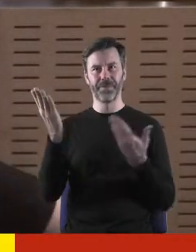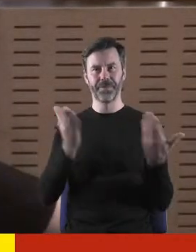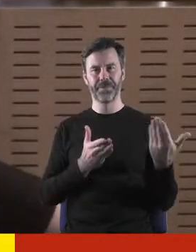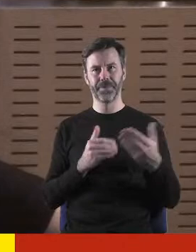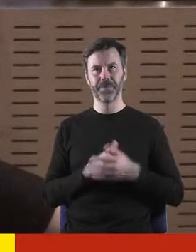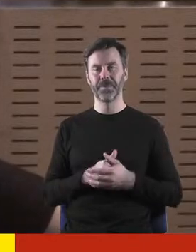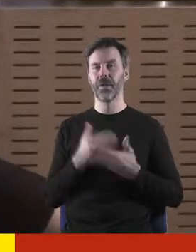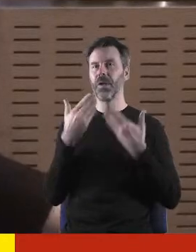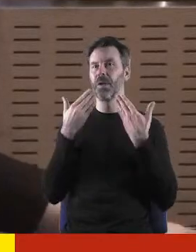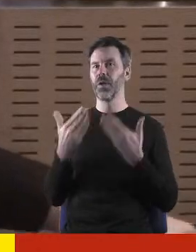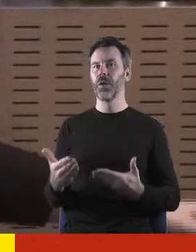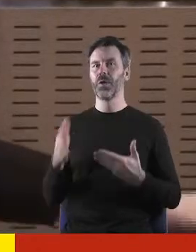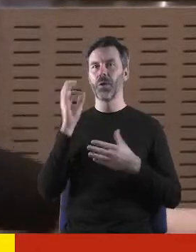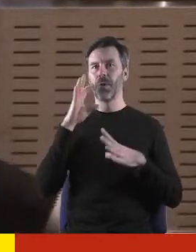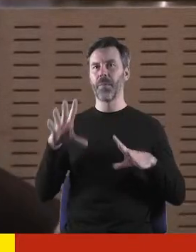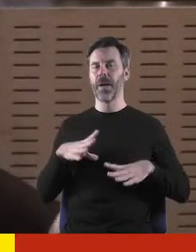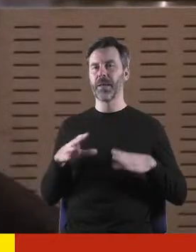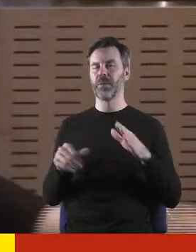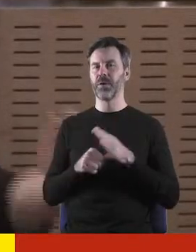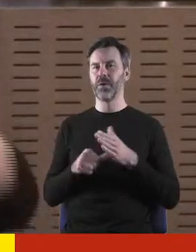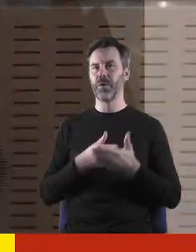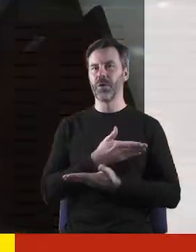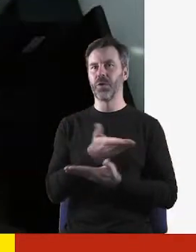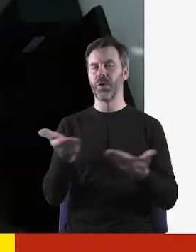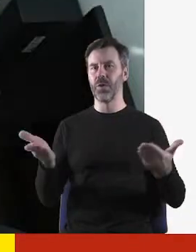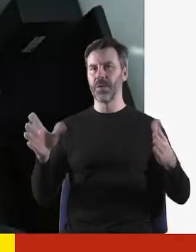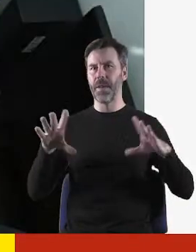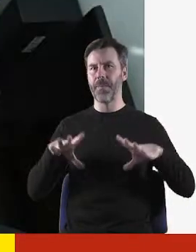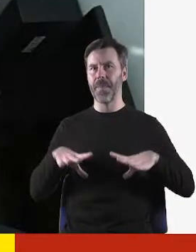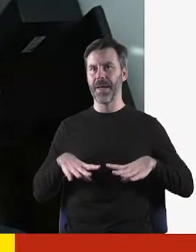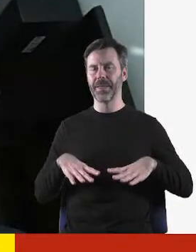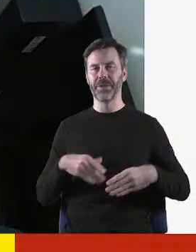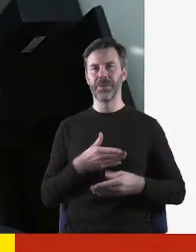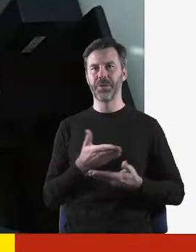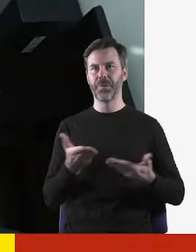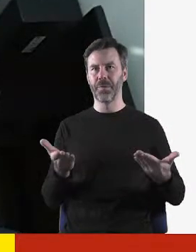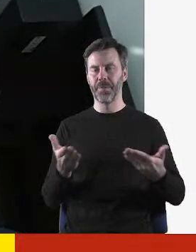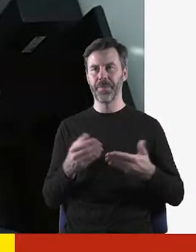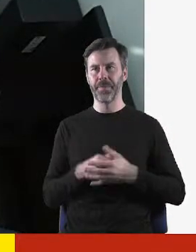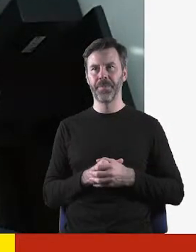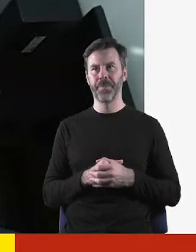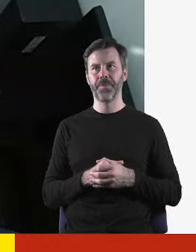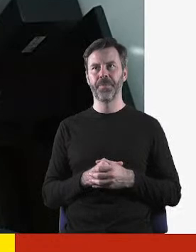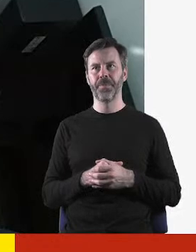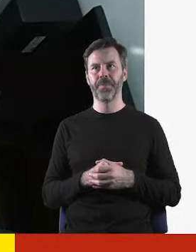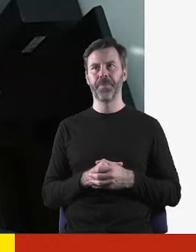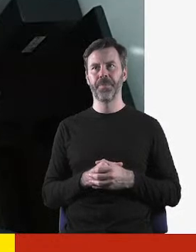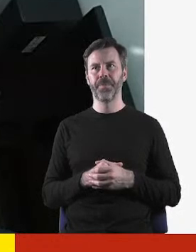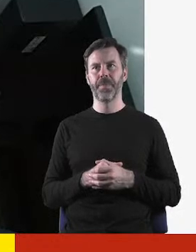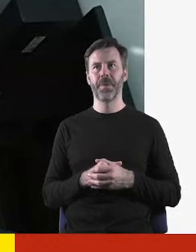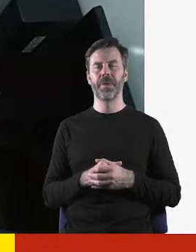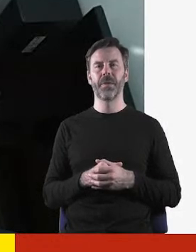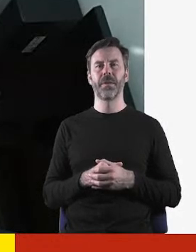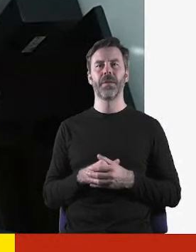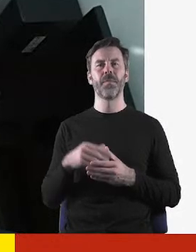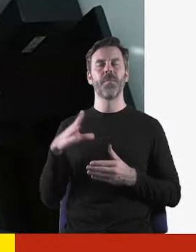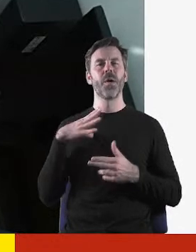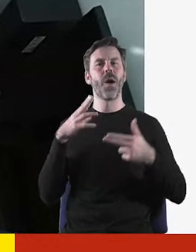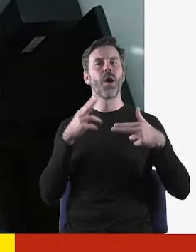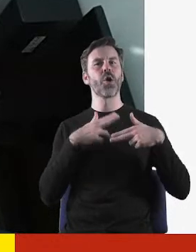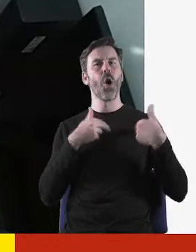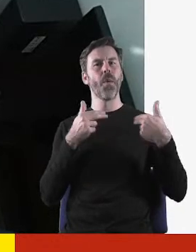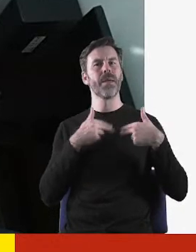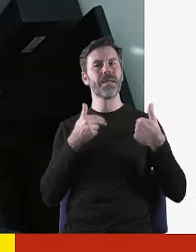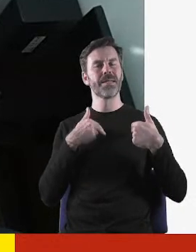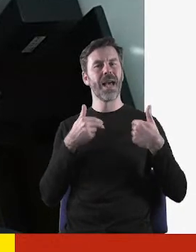Dziękuję bardzo, pani przewodnicząca, państwo radni. Nawiązując do przebiegu dyskusji, jaka miała miejsce na Komisji